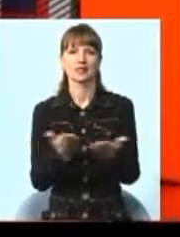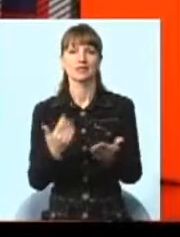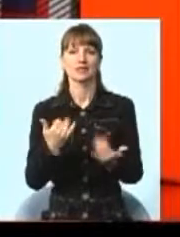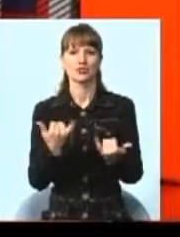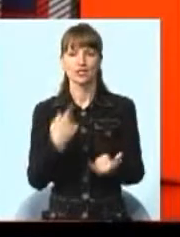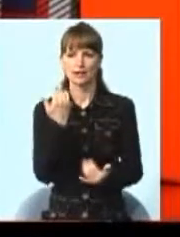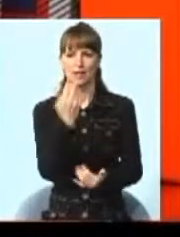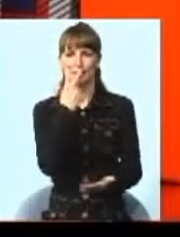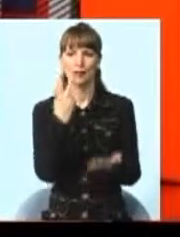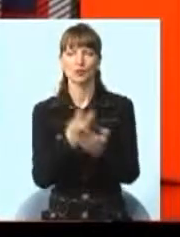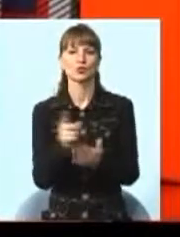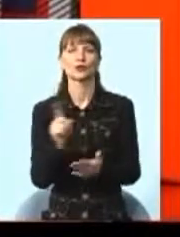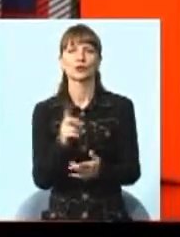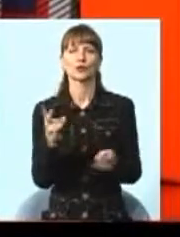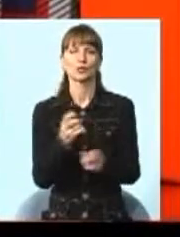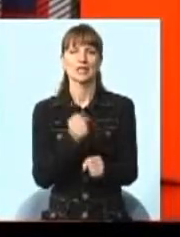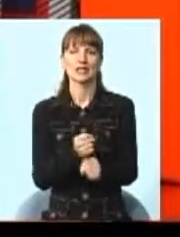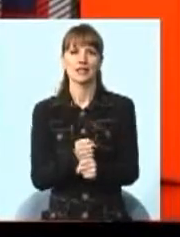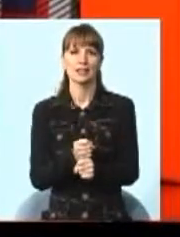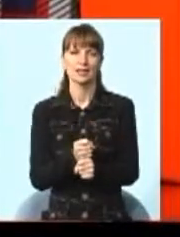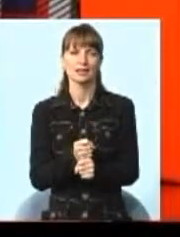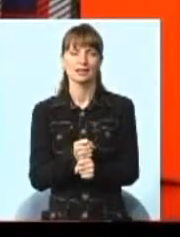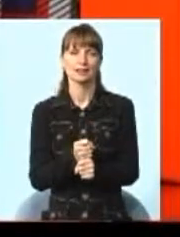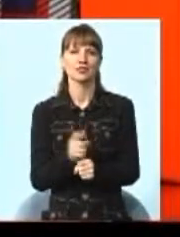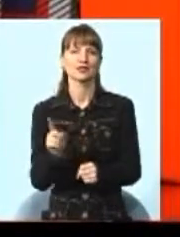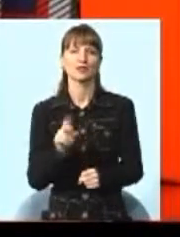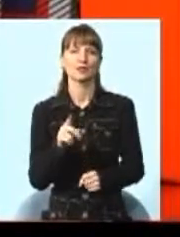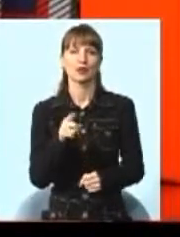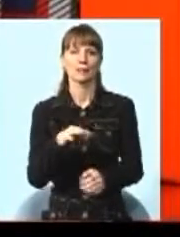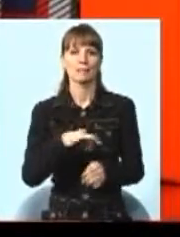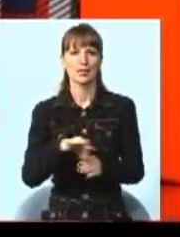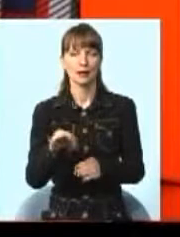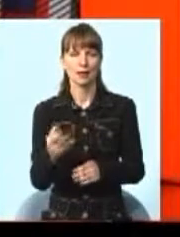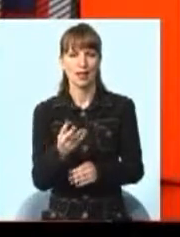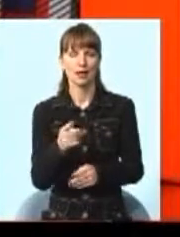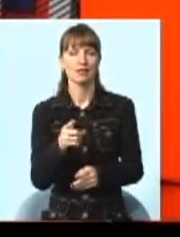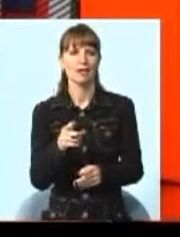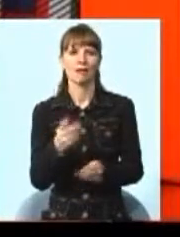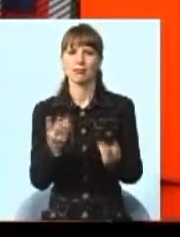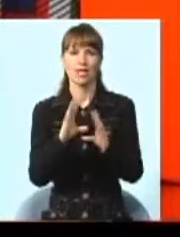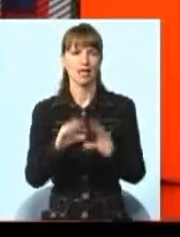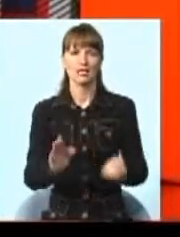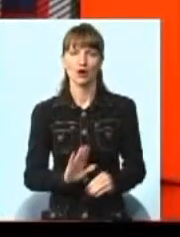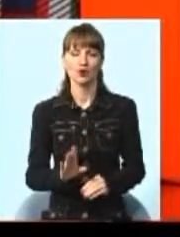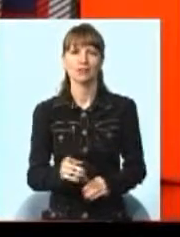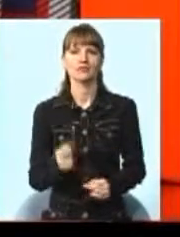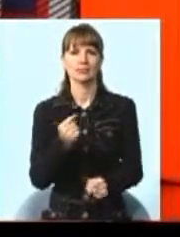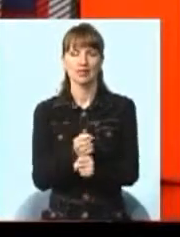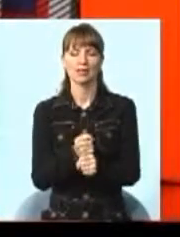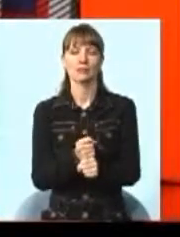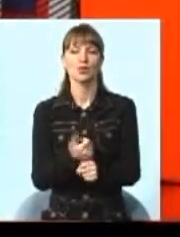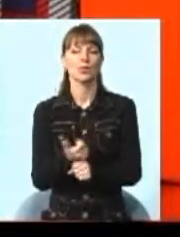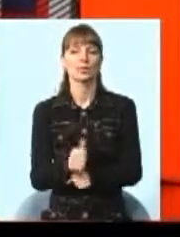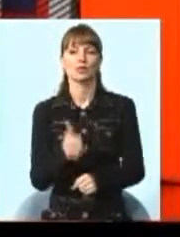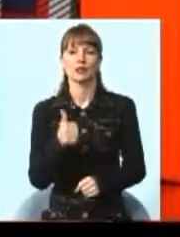зараз вам покажу, що зробити треба для того, щоб її підпалити і вона не згоріла. Зробимо? Так. Дуже